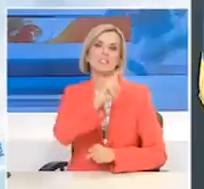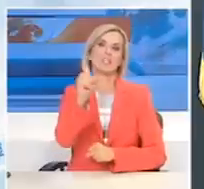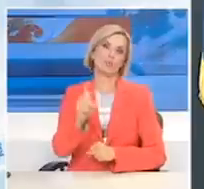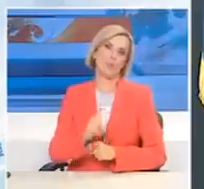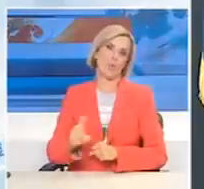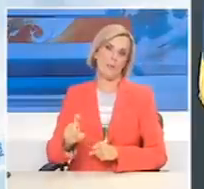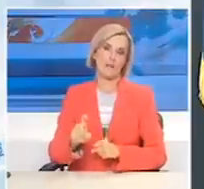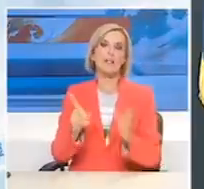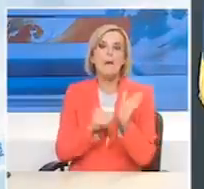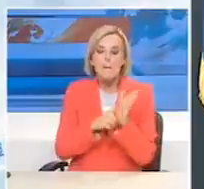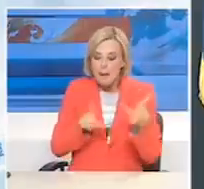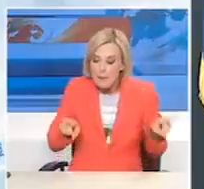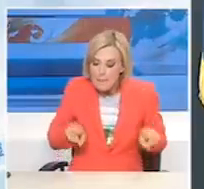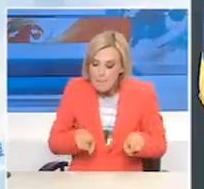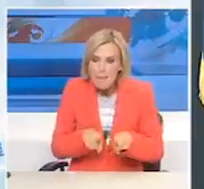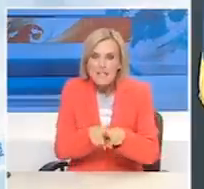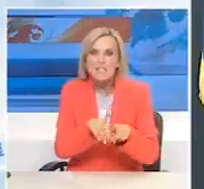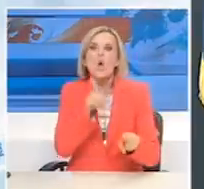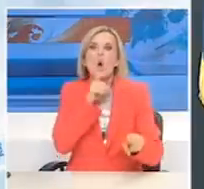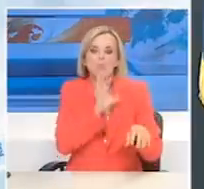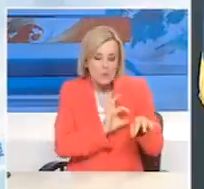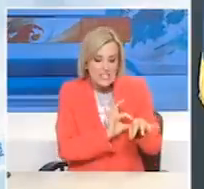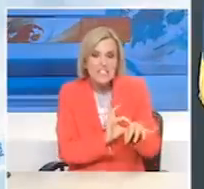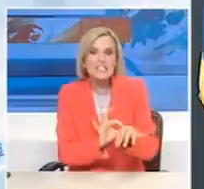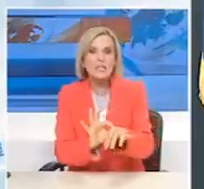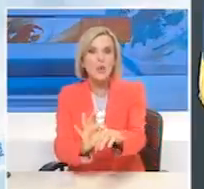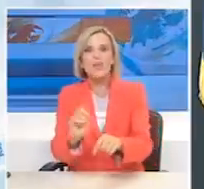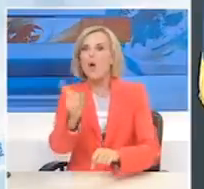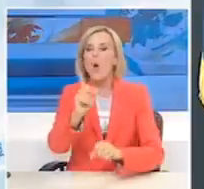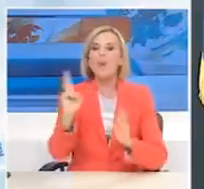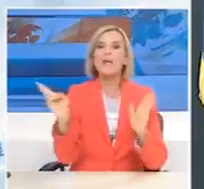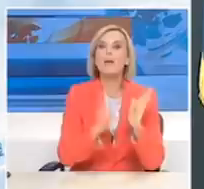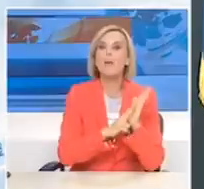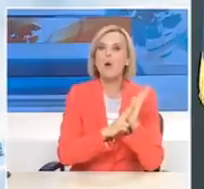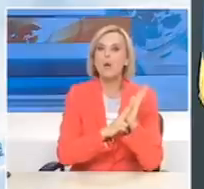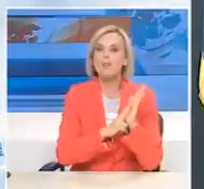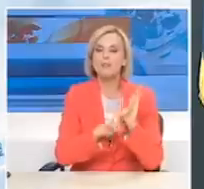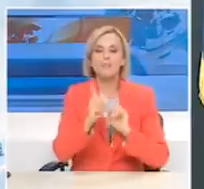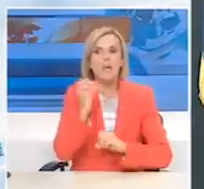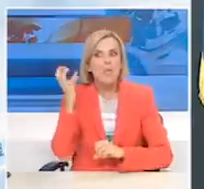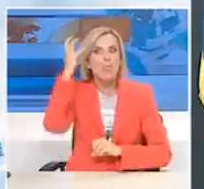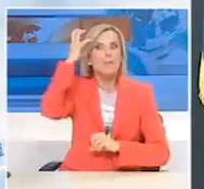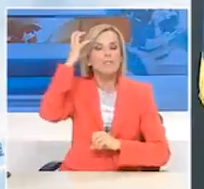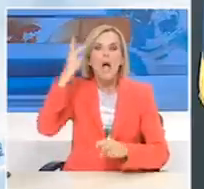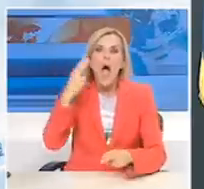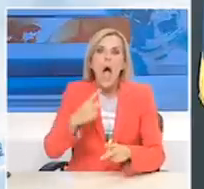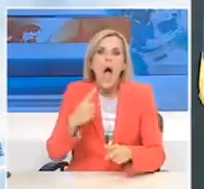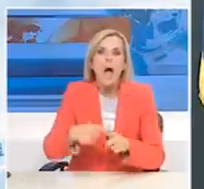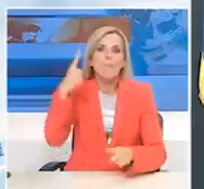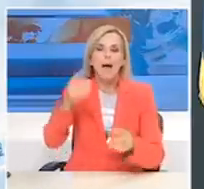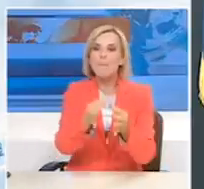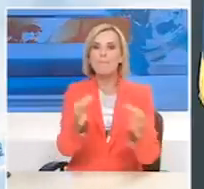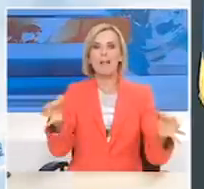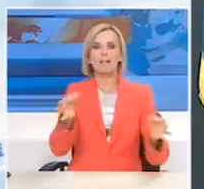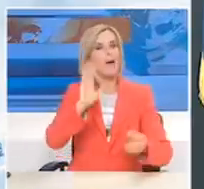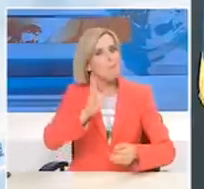επόμενο χρονικό διάστημα. Όχι σαν κάποιο απογορευτικό. Σαν μια συνεχής επενθύμηση του πώς απλά μέτρα μπορεί να βοηθήσουν. Του